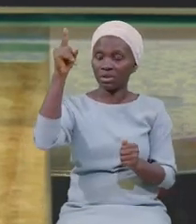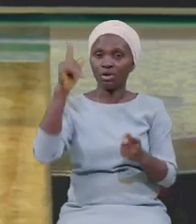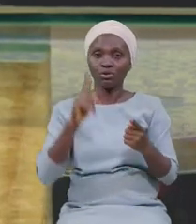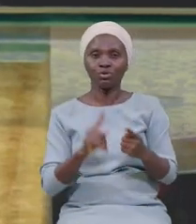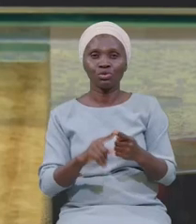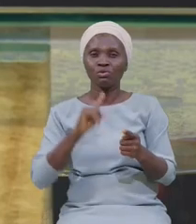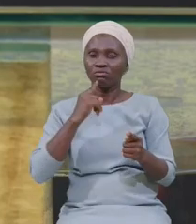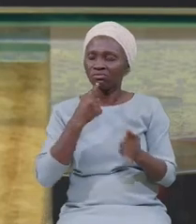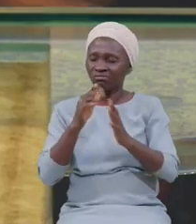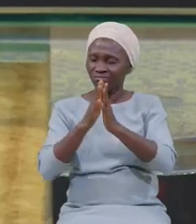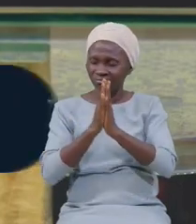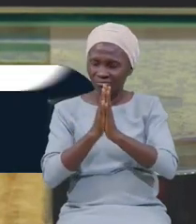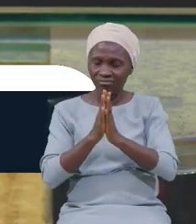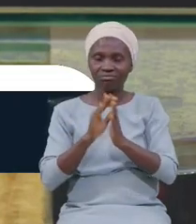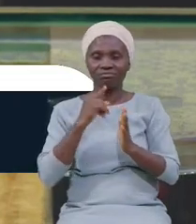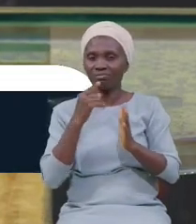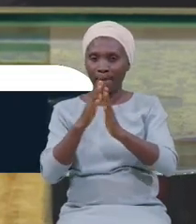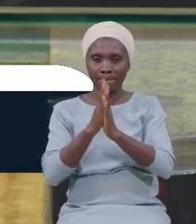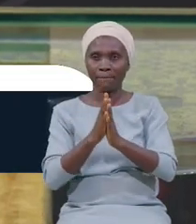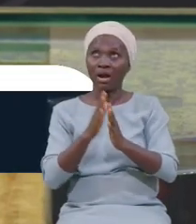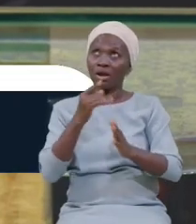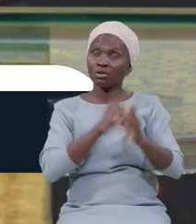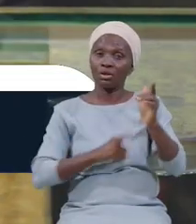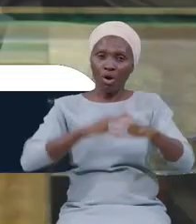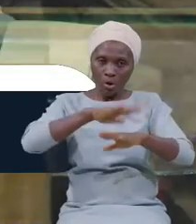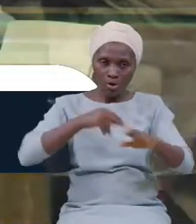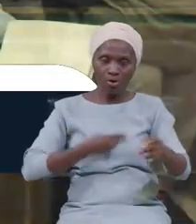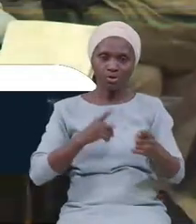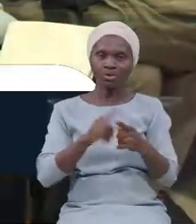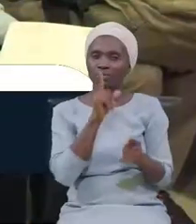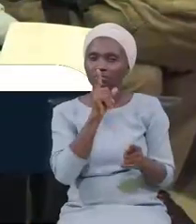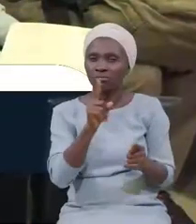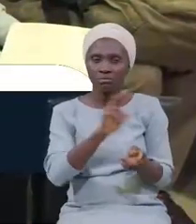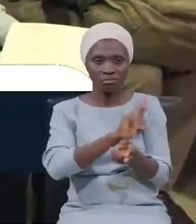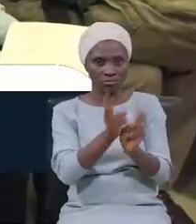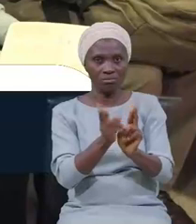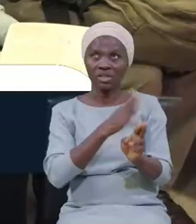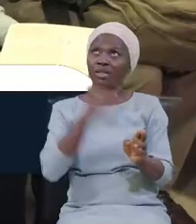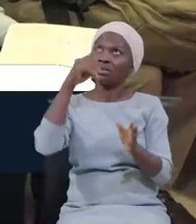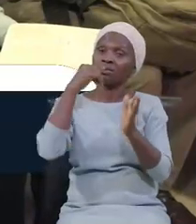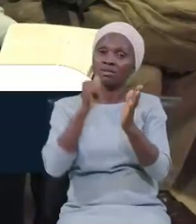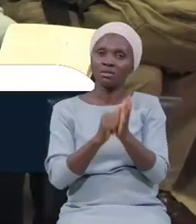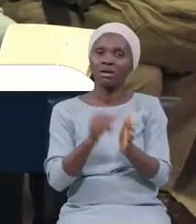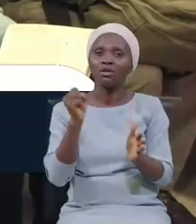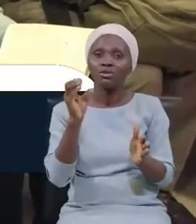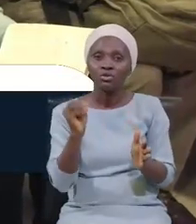une prière fervente. Ici, il nous appelle à une repentance sincère. Il dit,